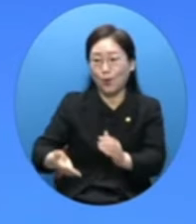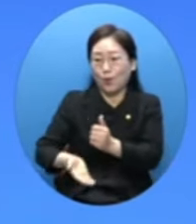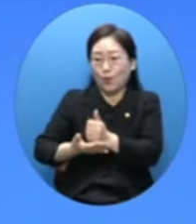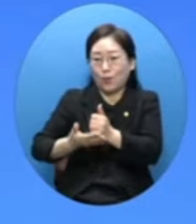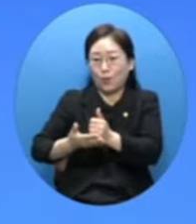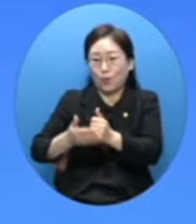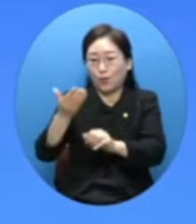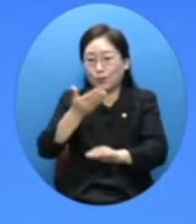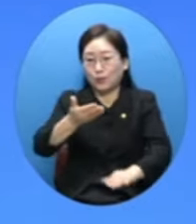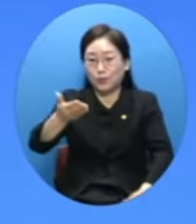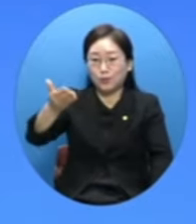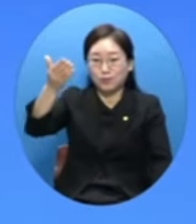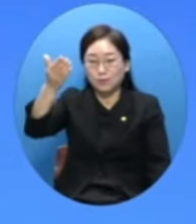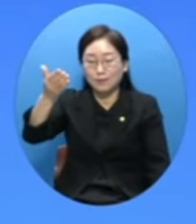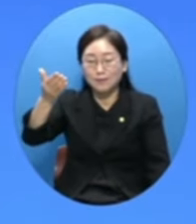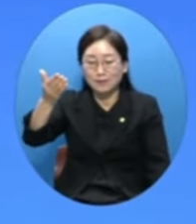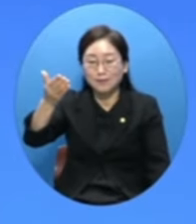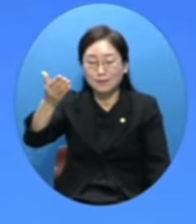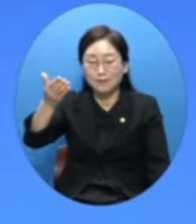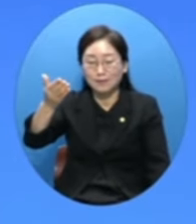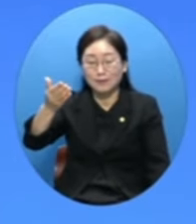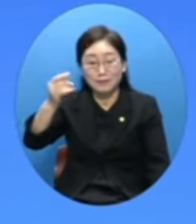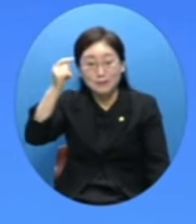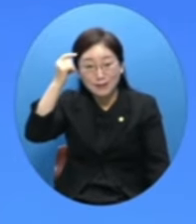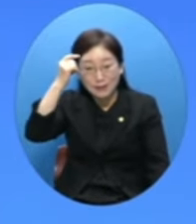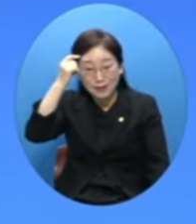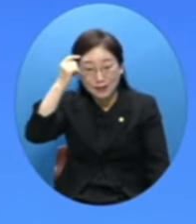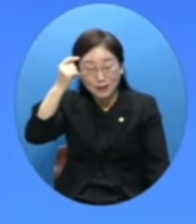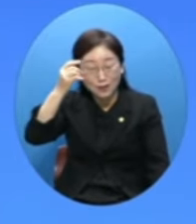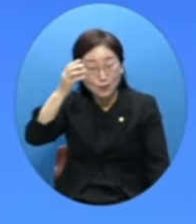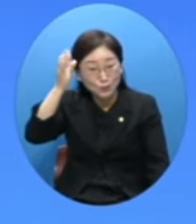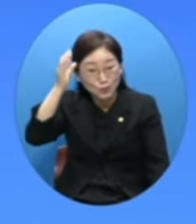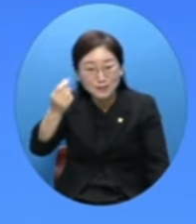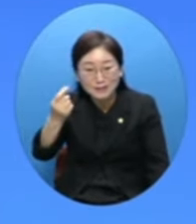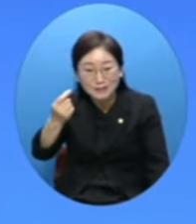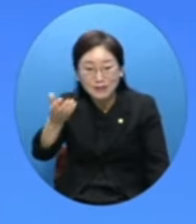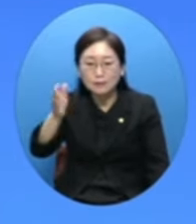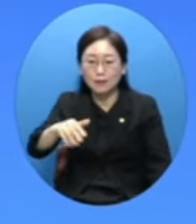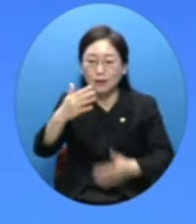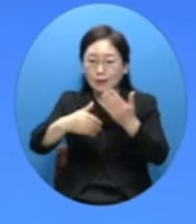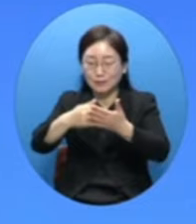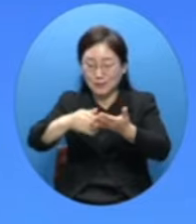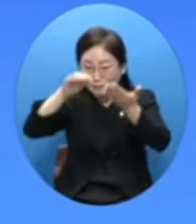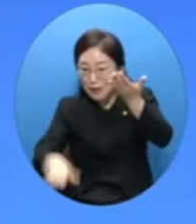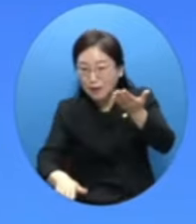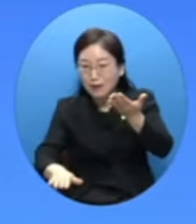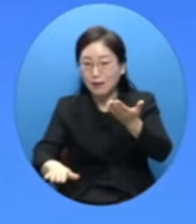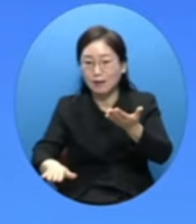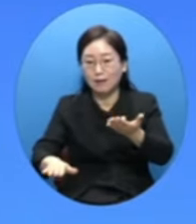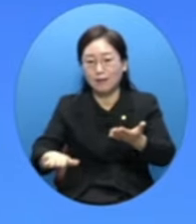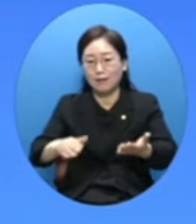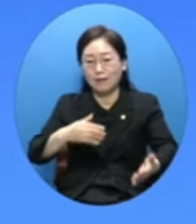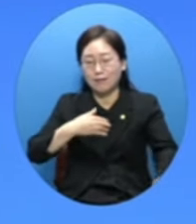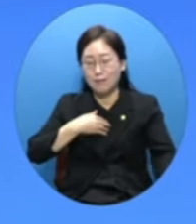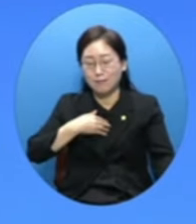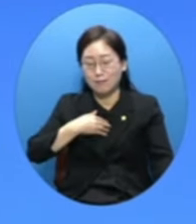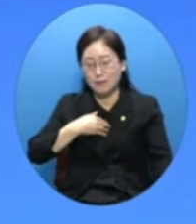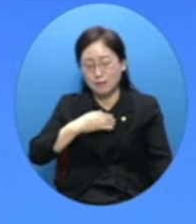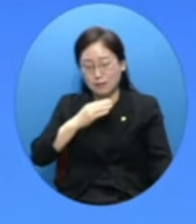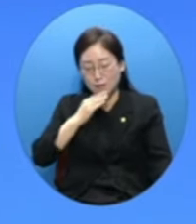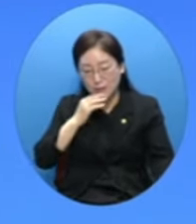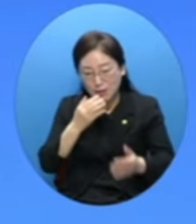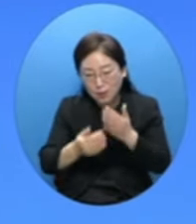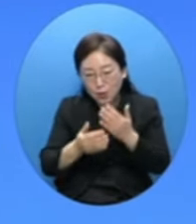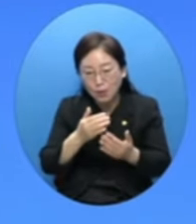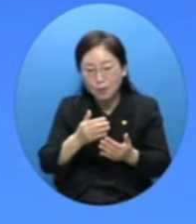높은 자리 올라가고 하는 그러 생각을 하는데 하나님은 나를 가장 낮춰 놓으셔서 가장 밑바닥으로 내려가는 그 경험 속에서